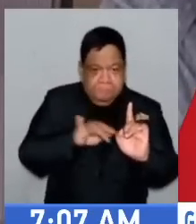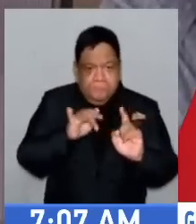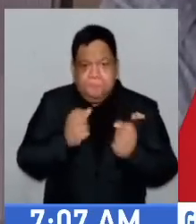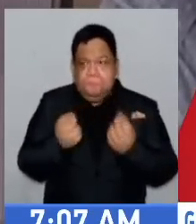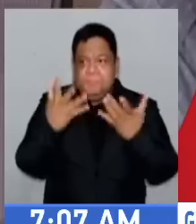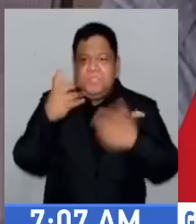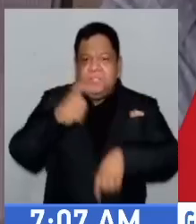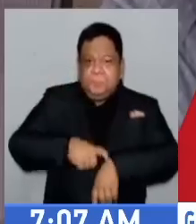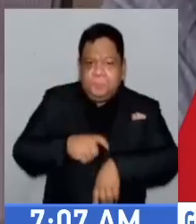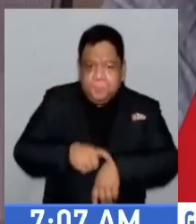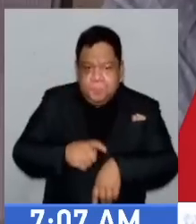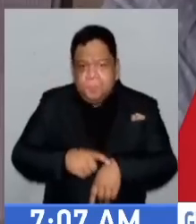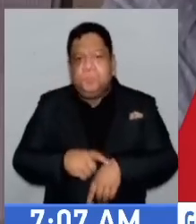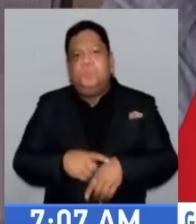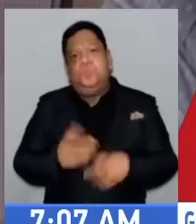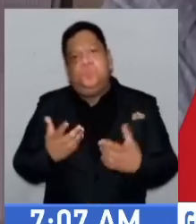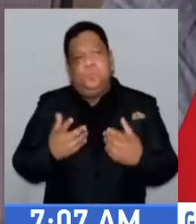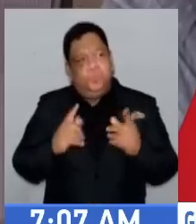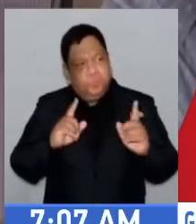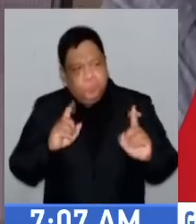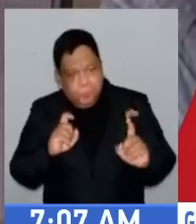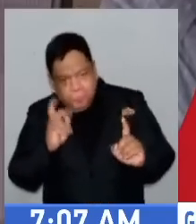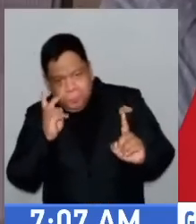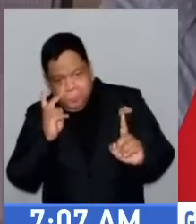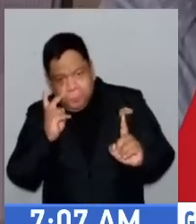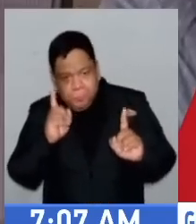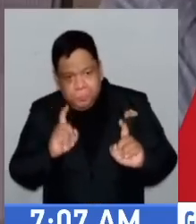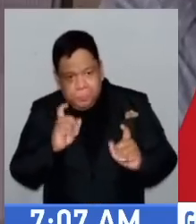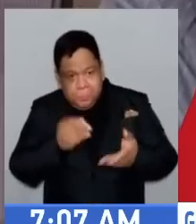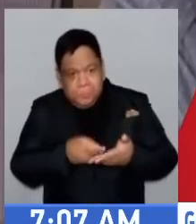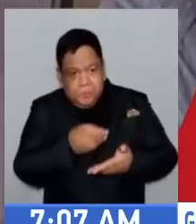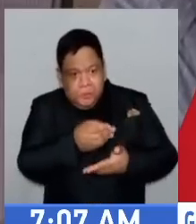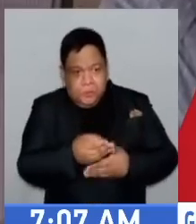test buys na rin sila at may mga